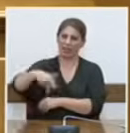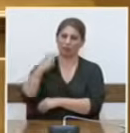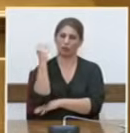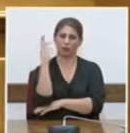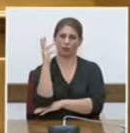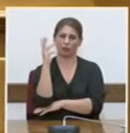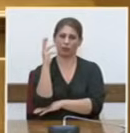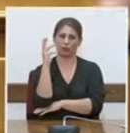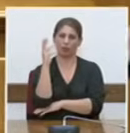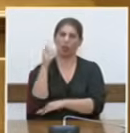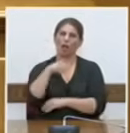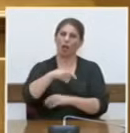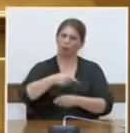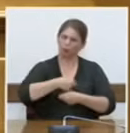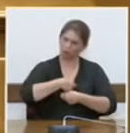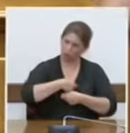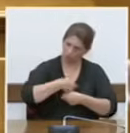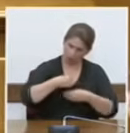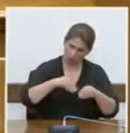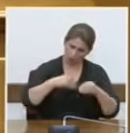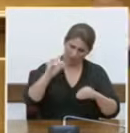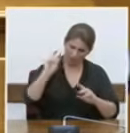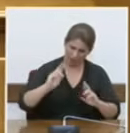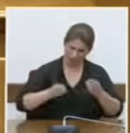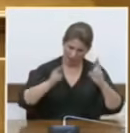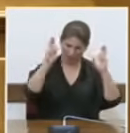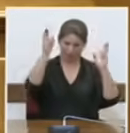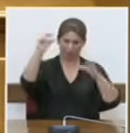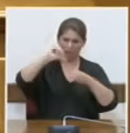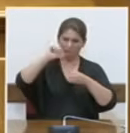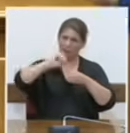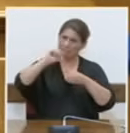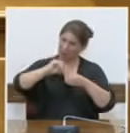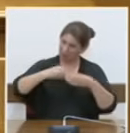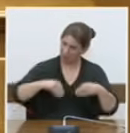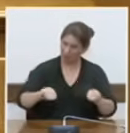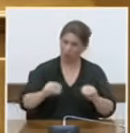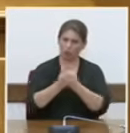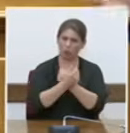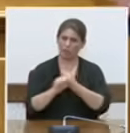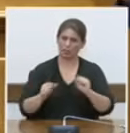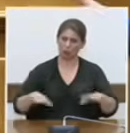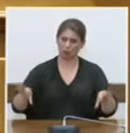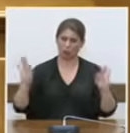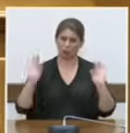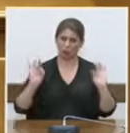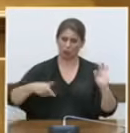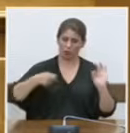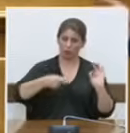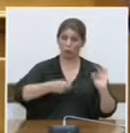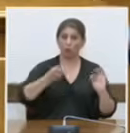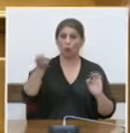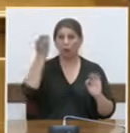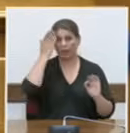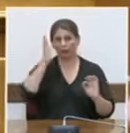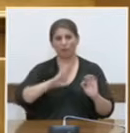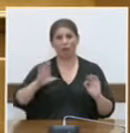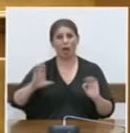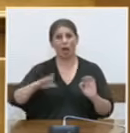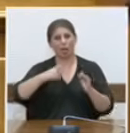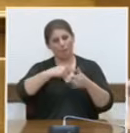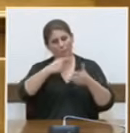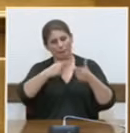ενέργειας, των δηληστηρίων, των καρτέλ. Υπάρχουν λεφτά. Των ανεξάρτητων αρχών που τους πληρώνουμε πολύ ακριβά. Όλων αυτών των κουρακιών,